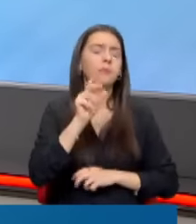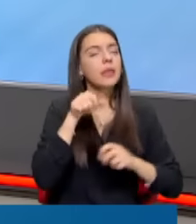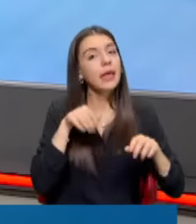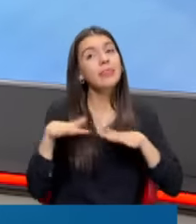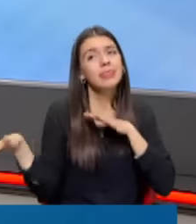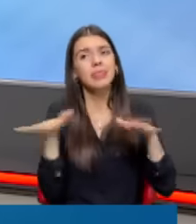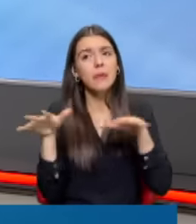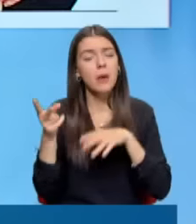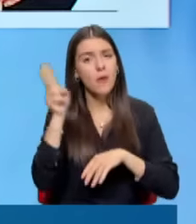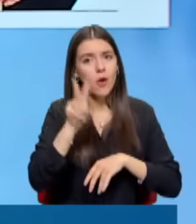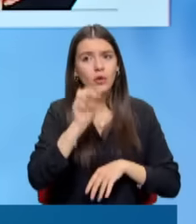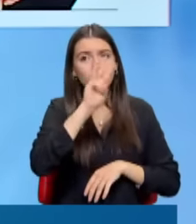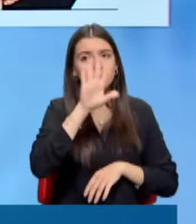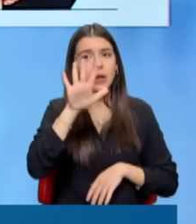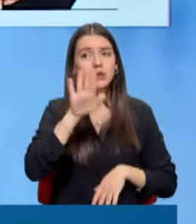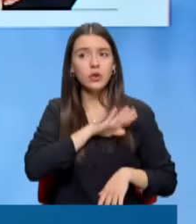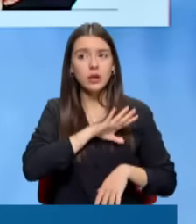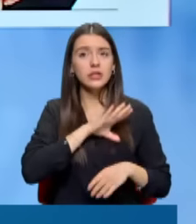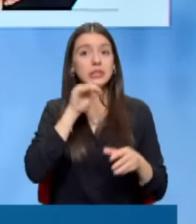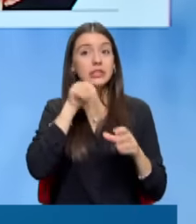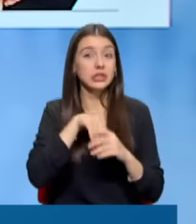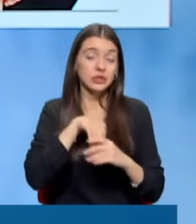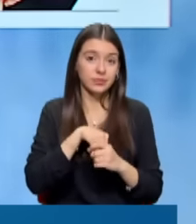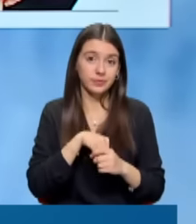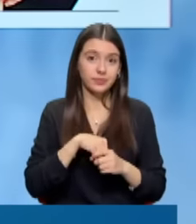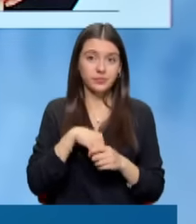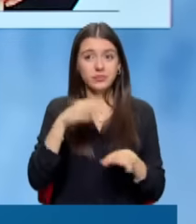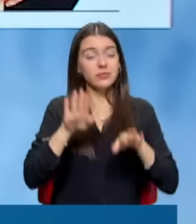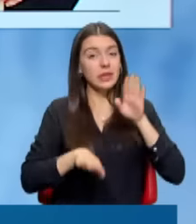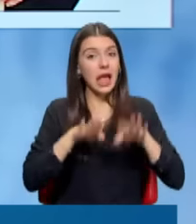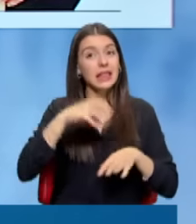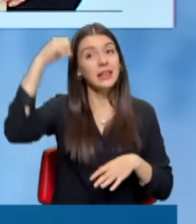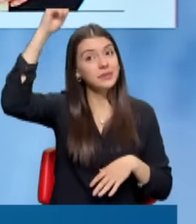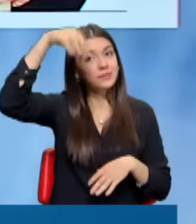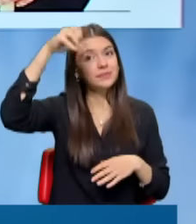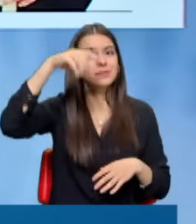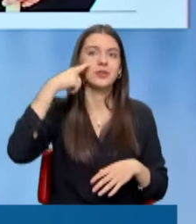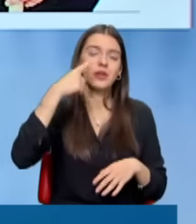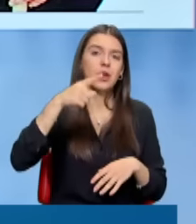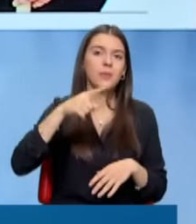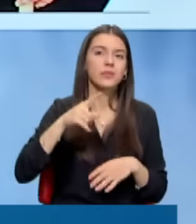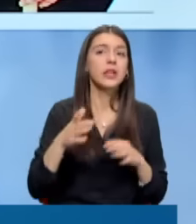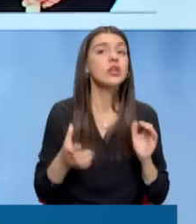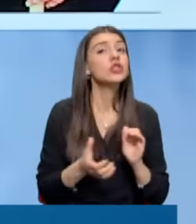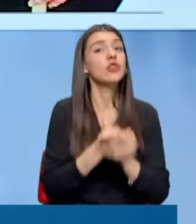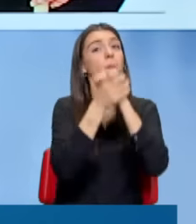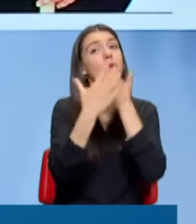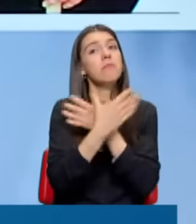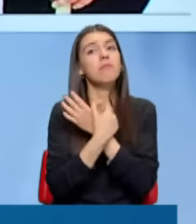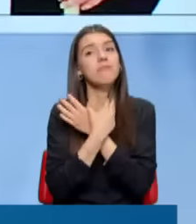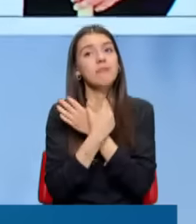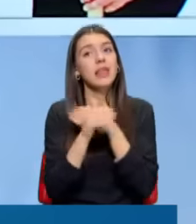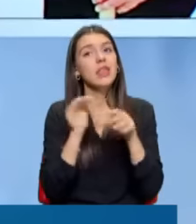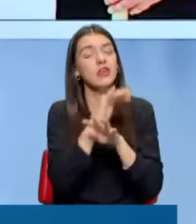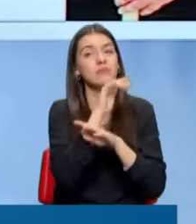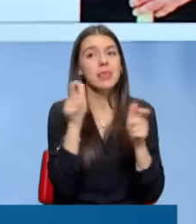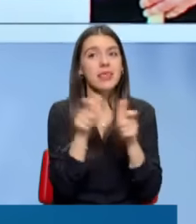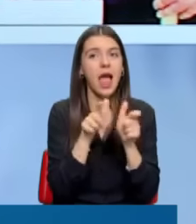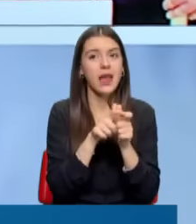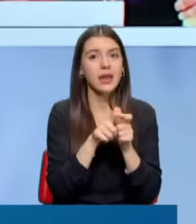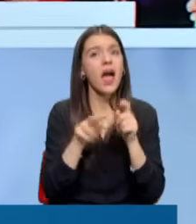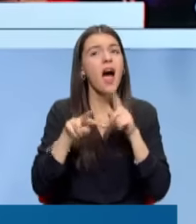ölen 35 öğrenci için adalete ışık tut eylemi. Şampiyon Melekleri Yaşatma Derneği Adıyaman'da